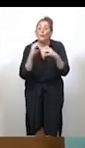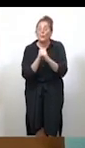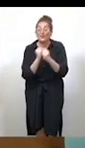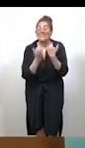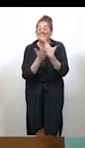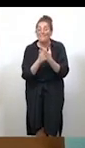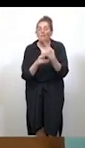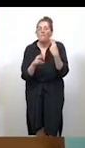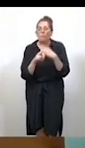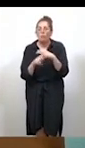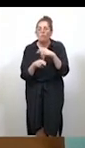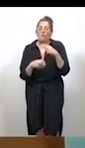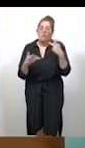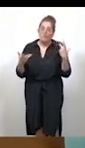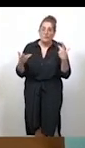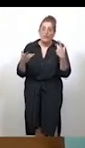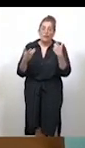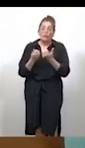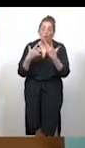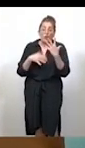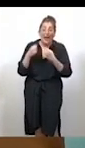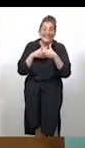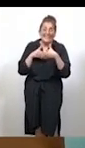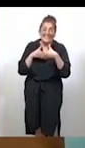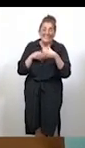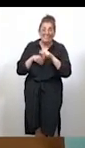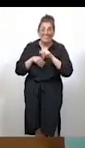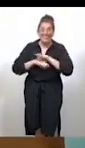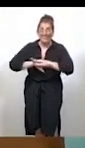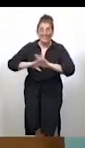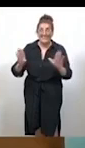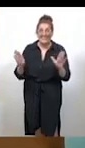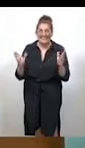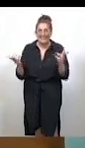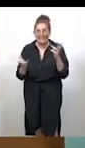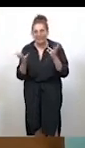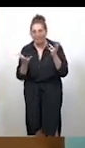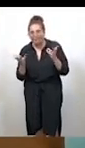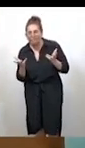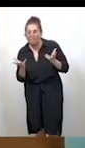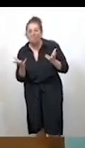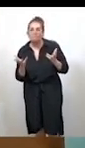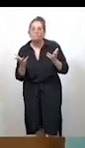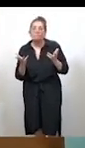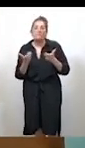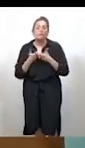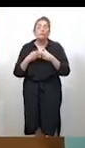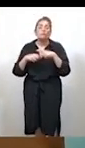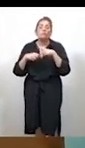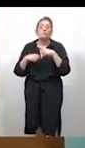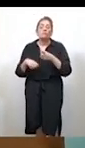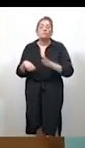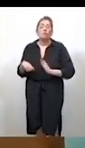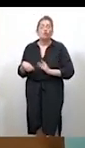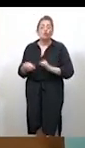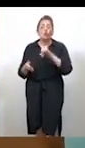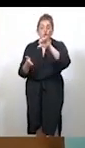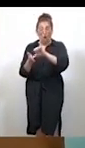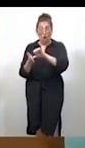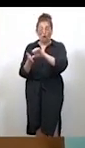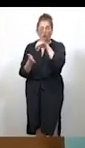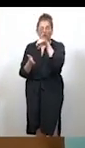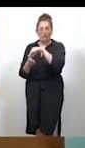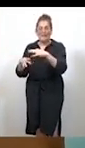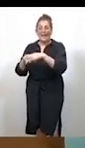bout dans quelques années. C'est l'ANRU notamment, qui va se terminer sur le quartier du centre-ville de Bordeaux et qui sera